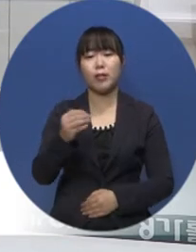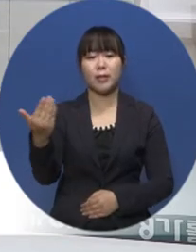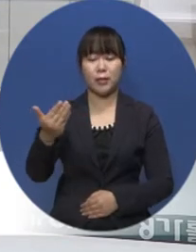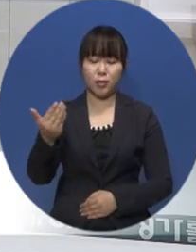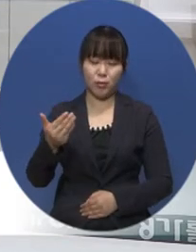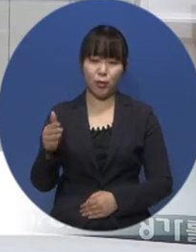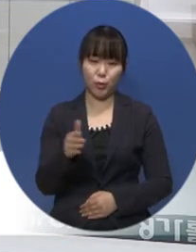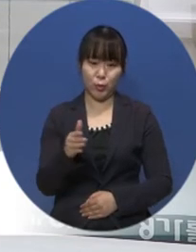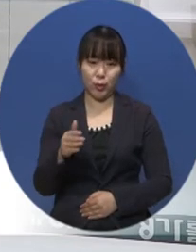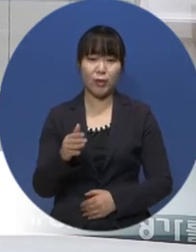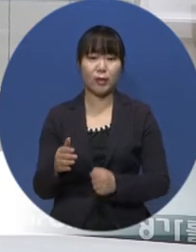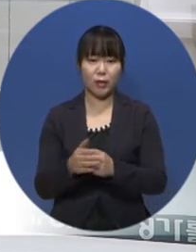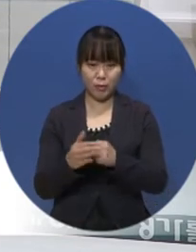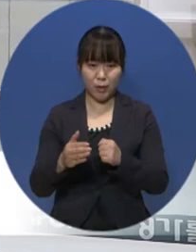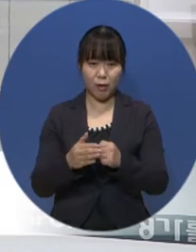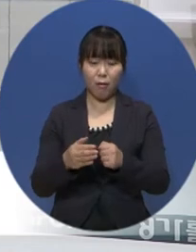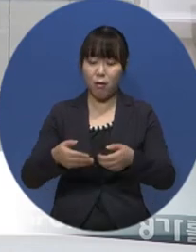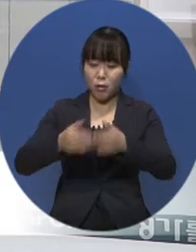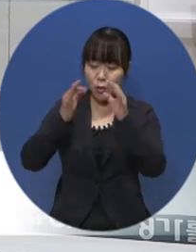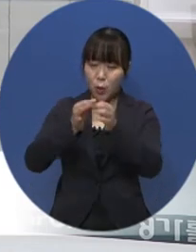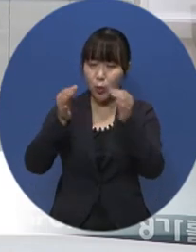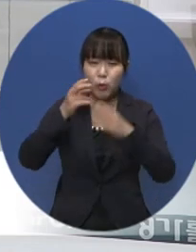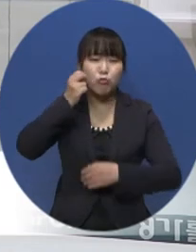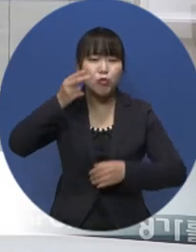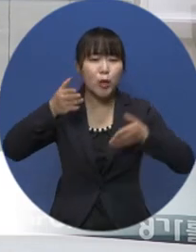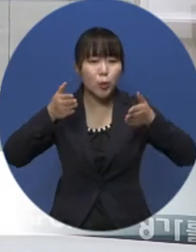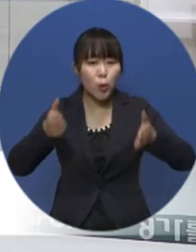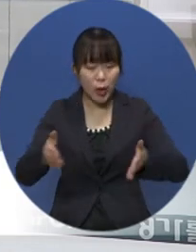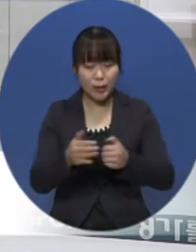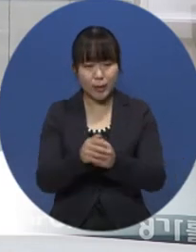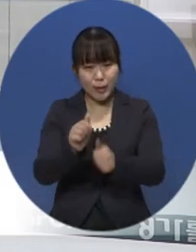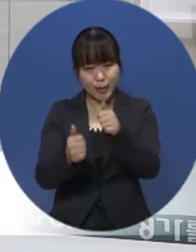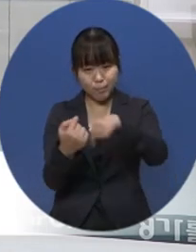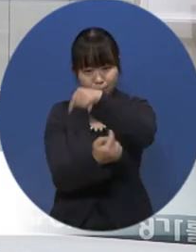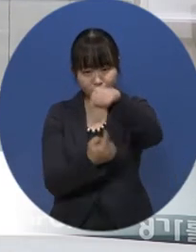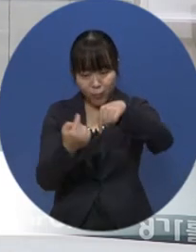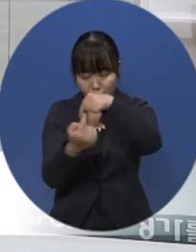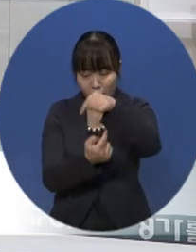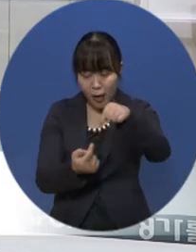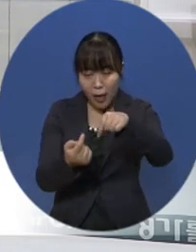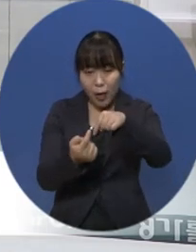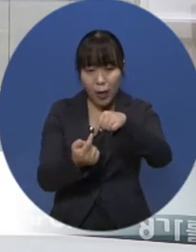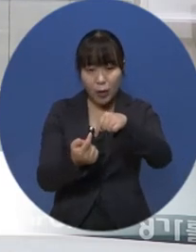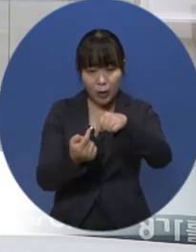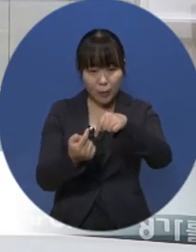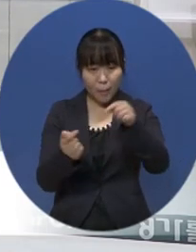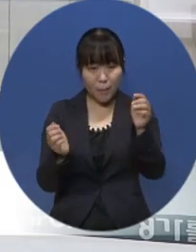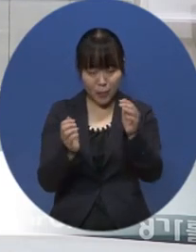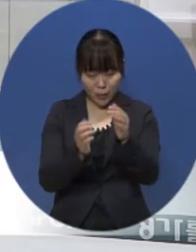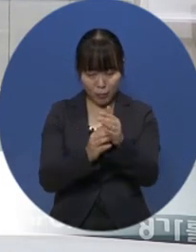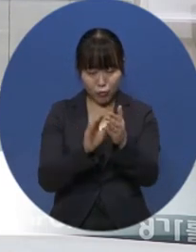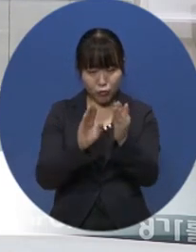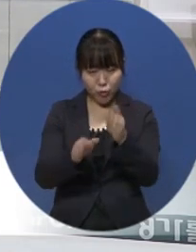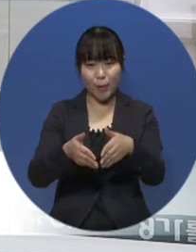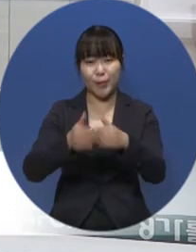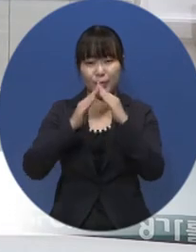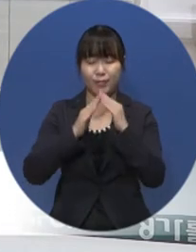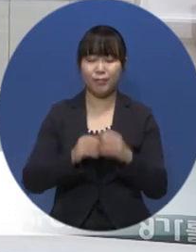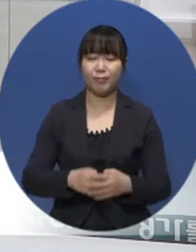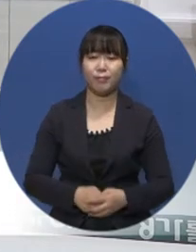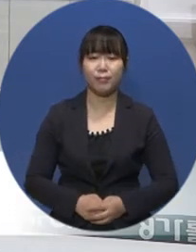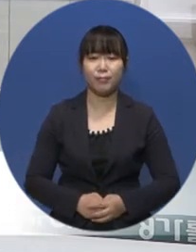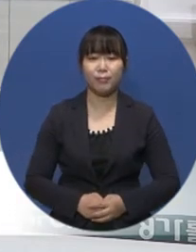들어갔습니다. 그래서 이 설치하면서 한 두 달 동안 시험 운영 기간을 거쳐서 아마 설치가 완료가